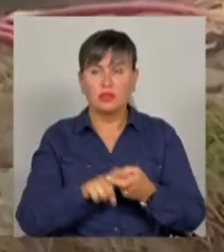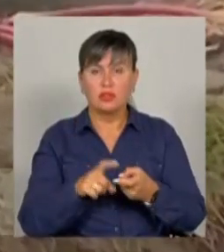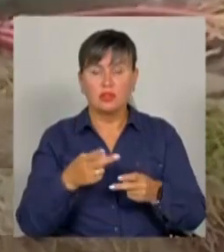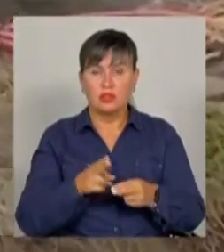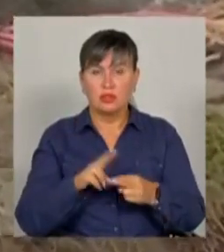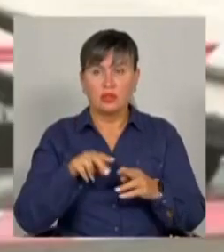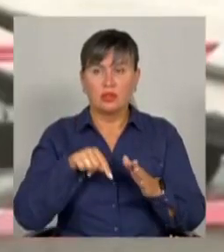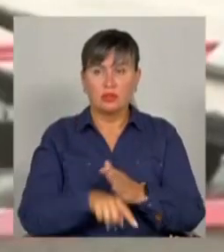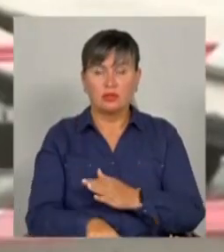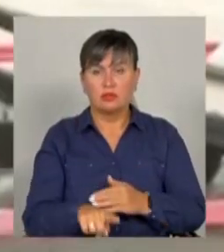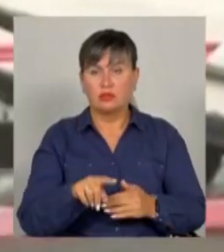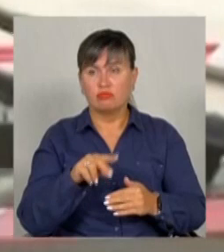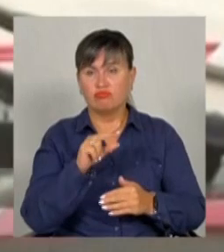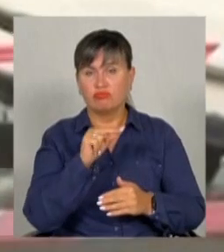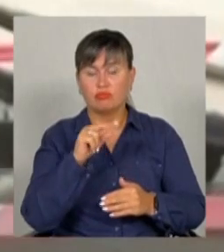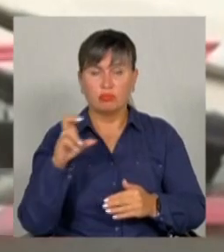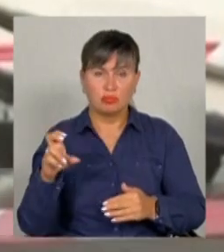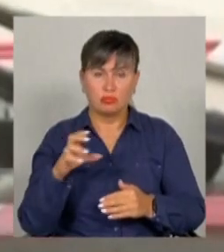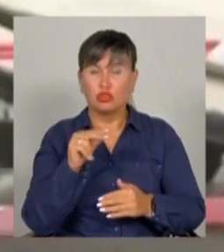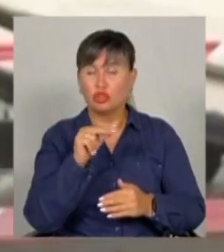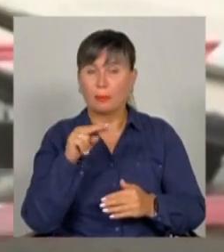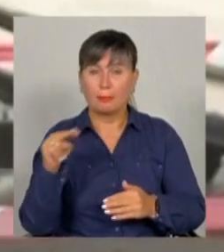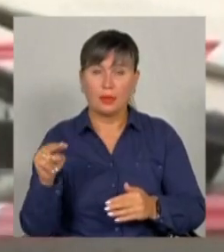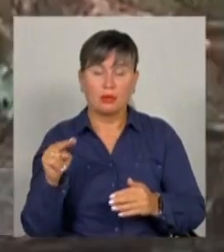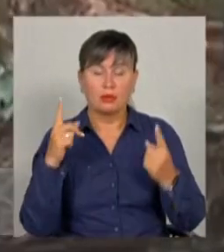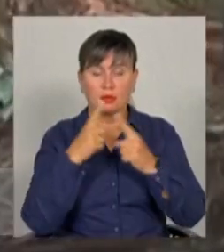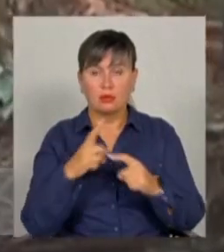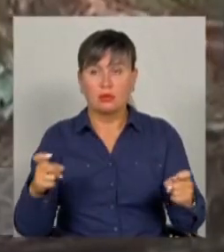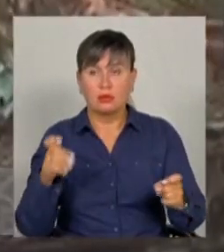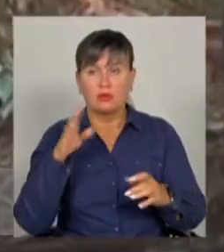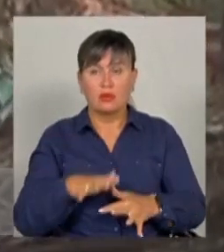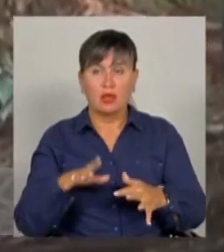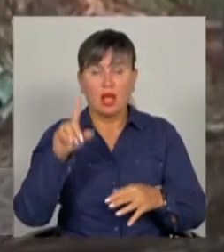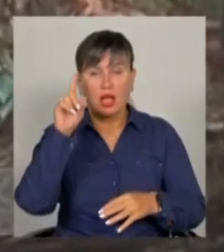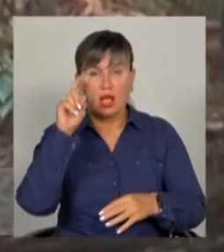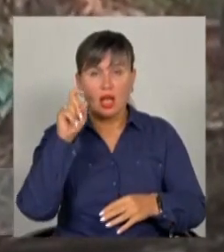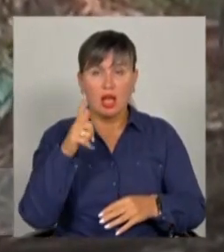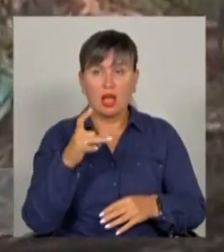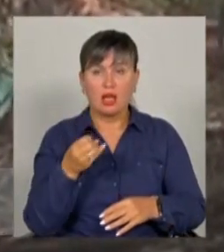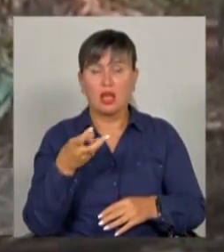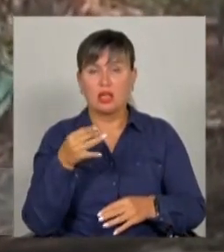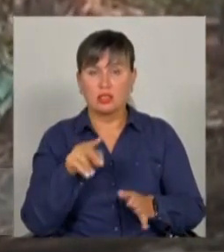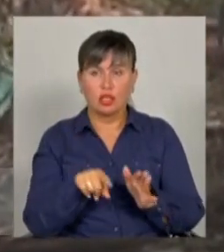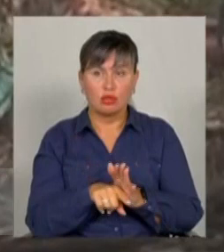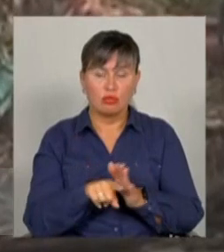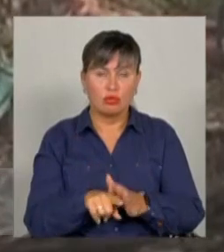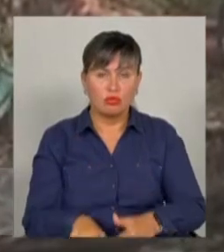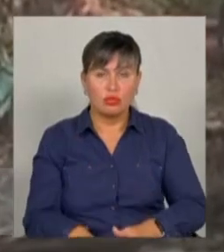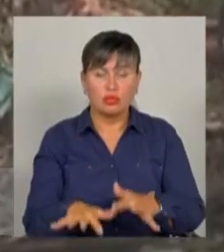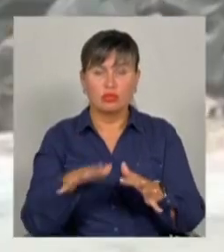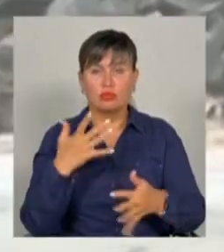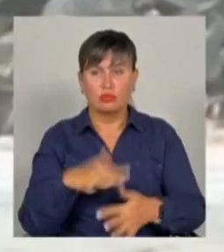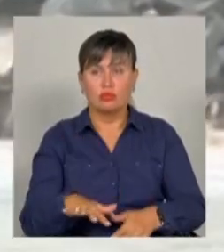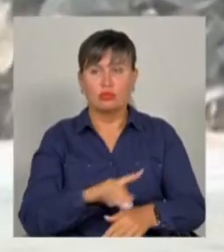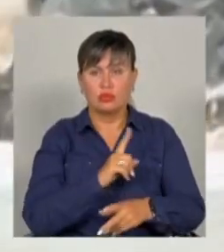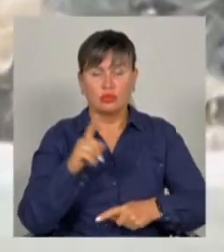селе Царево объявили чрезвычайное положение. Стоит отметить, что наводнение накрыло и Грецию. В портовом городе Волос, где вторые сутки идут